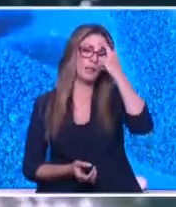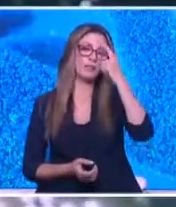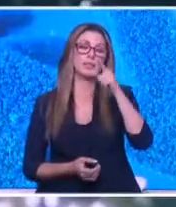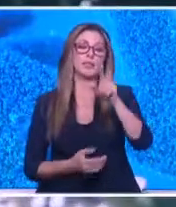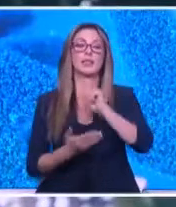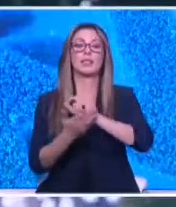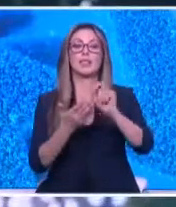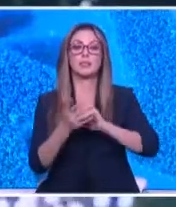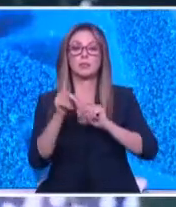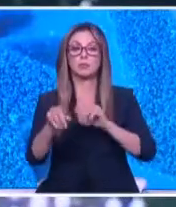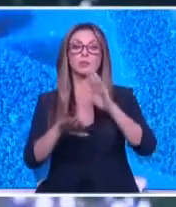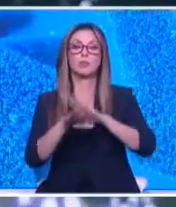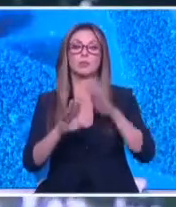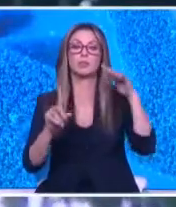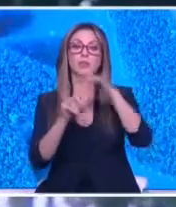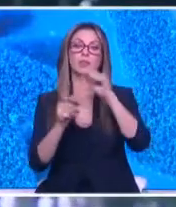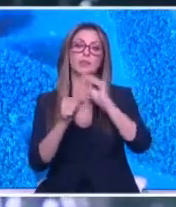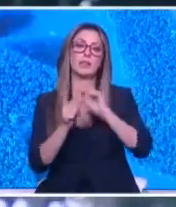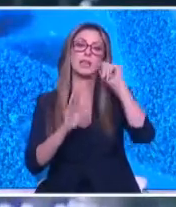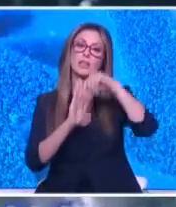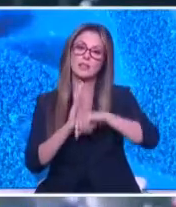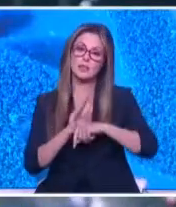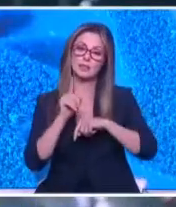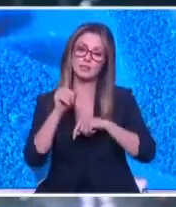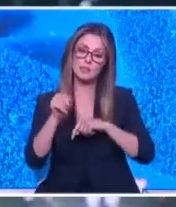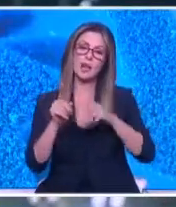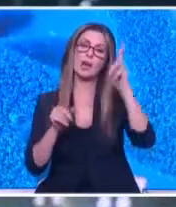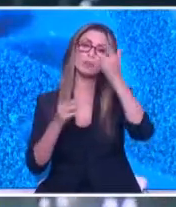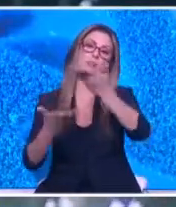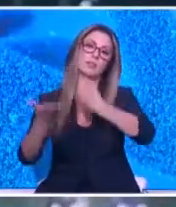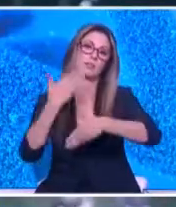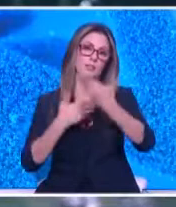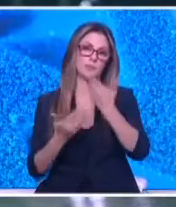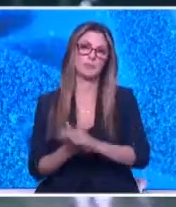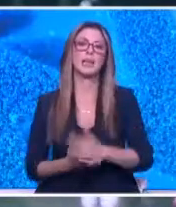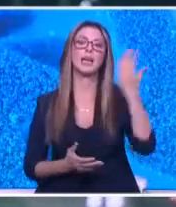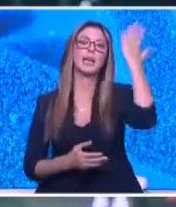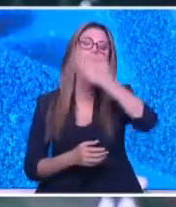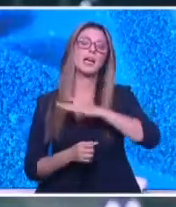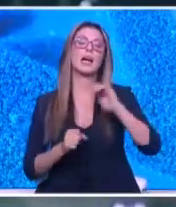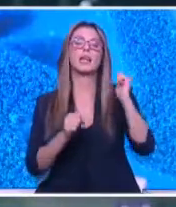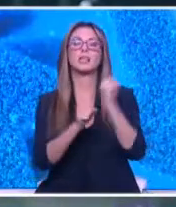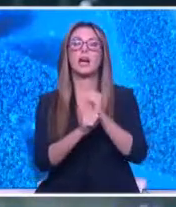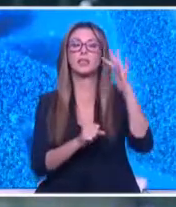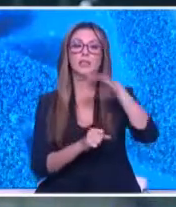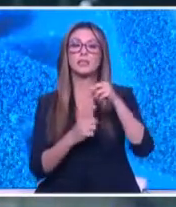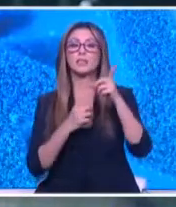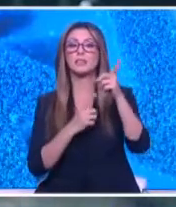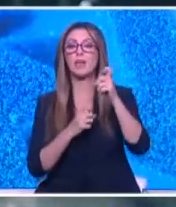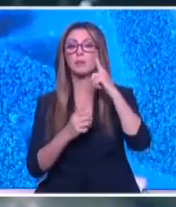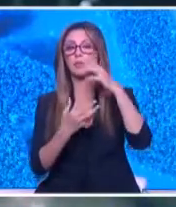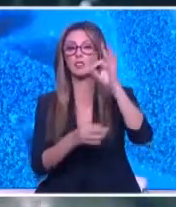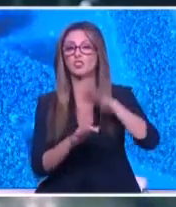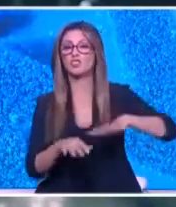Rushdie'ye yapılan bu saldırıyla ilgili detayları Voice of America'dan Mehmet Sümer bizlere aktardı. Sevgili seyirciler, Karadağ'da silahlı bir